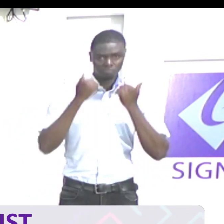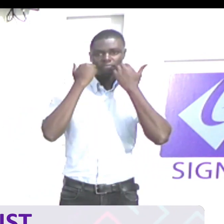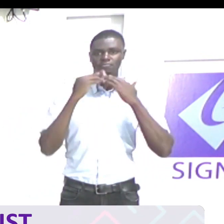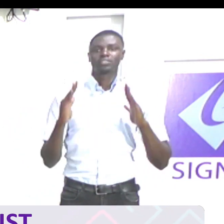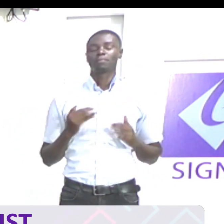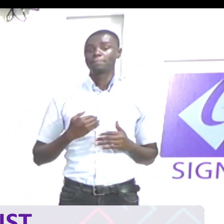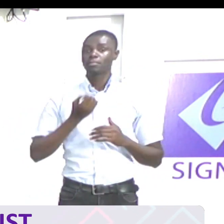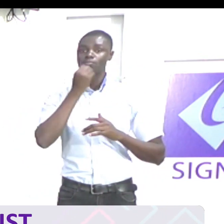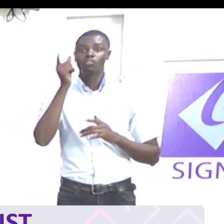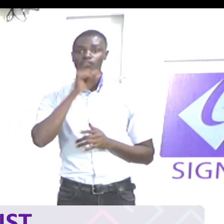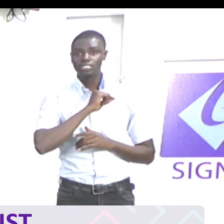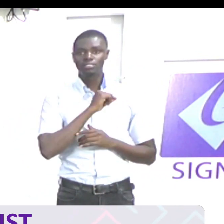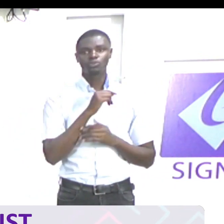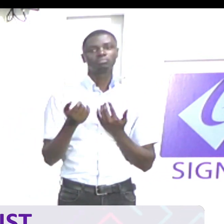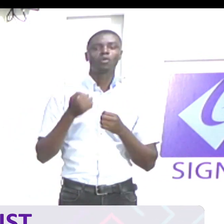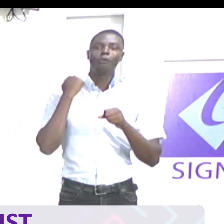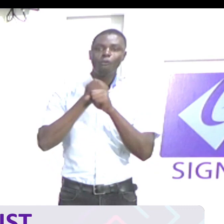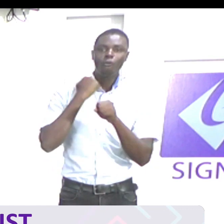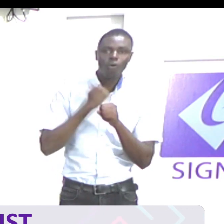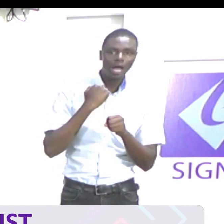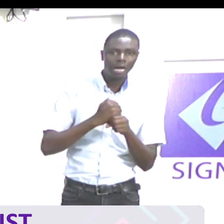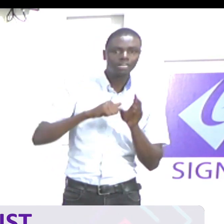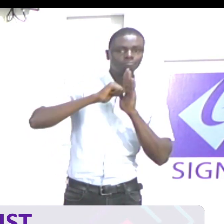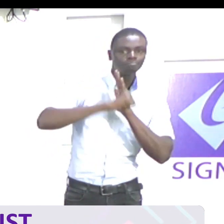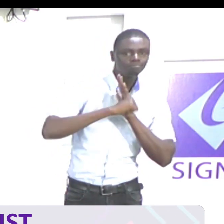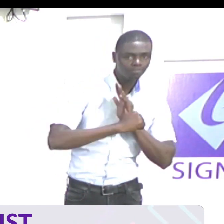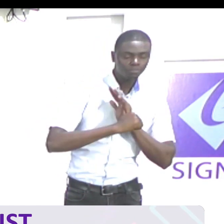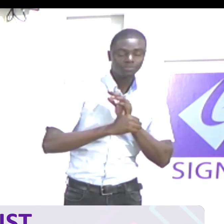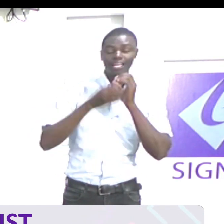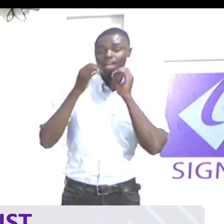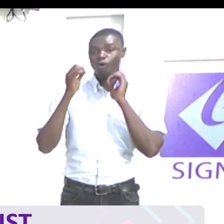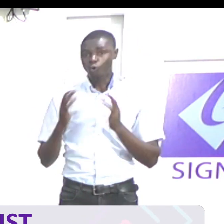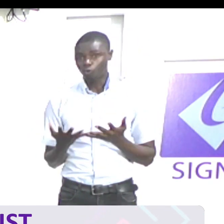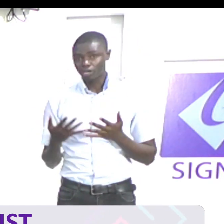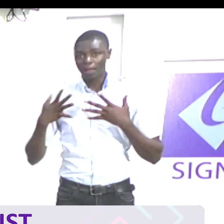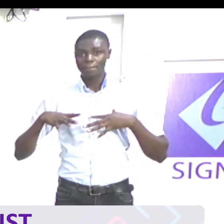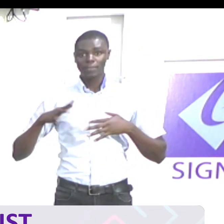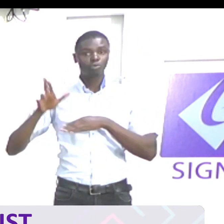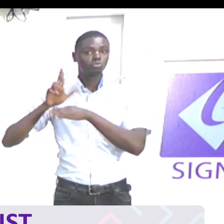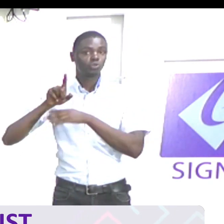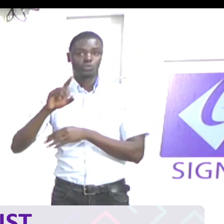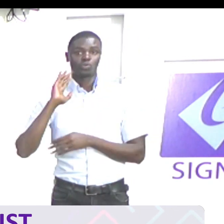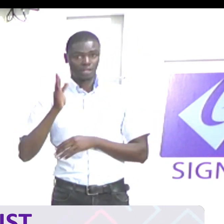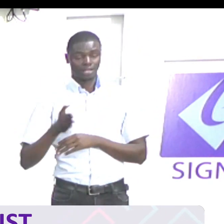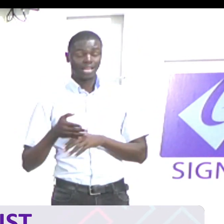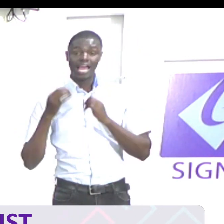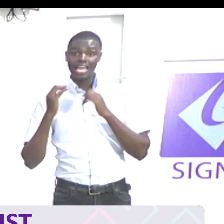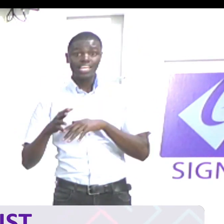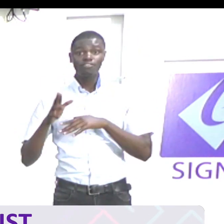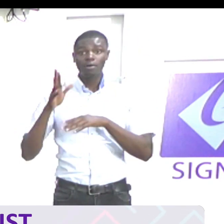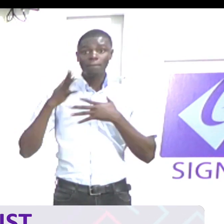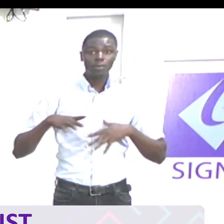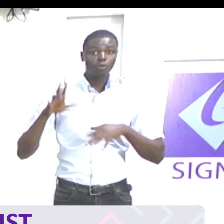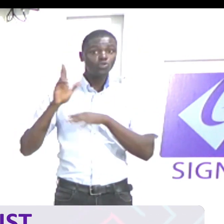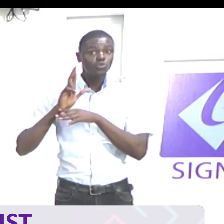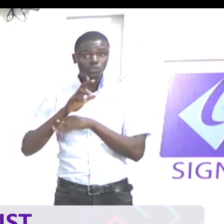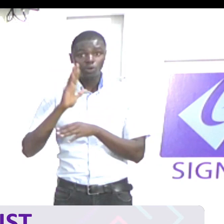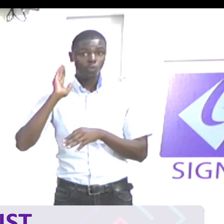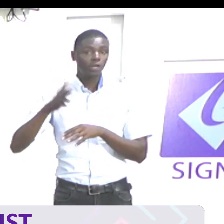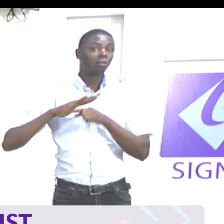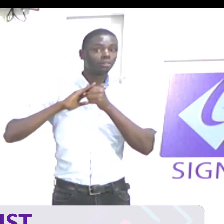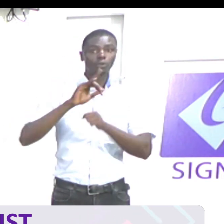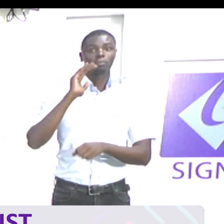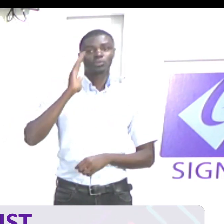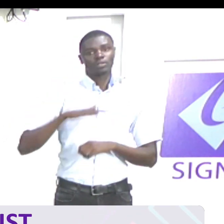tumemwambia. Kweli. Jitume ama utumwe na ukitumwa utatumika. Utatumika. Staki hiyo. Umesema unataka kutumika. Hiyo ni